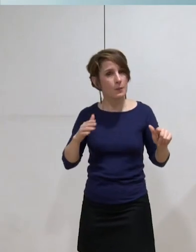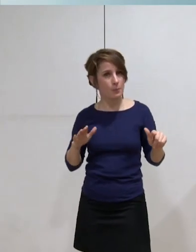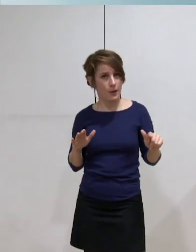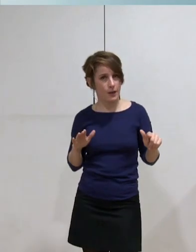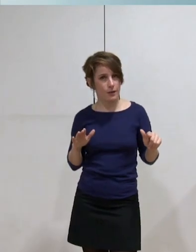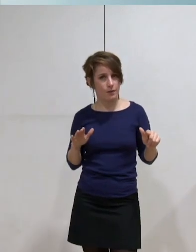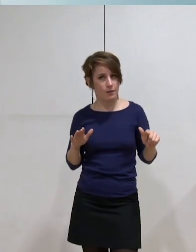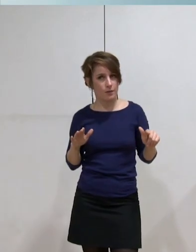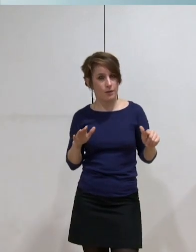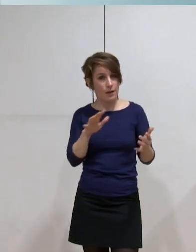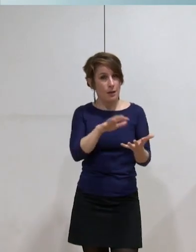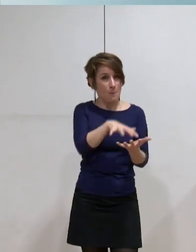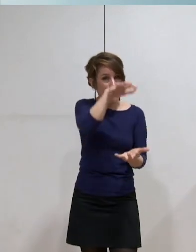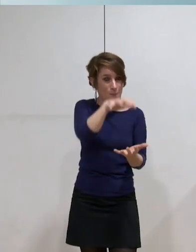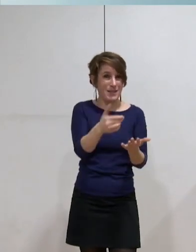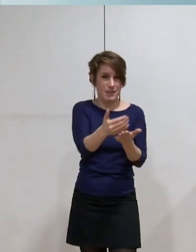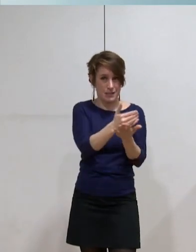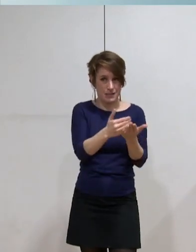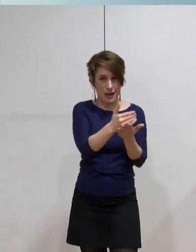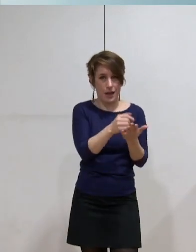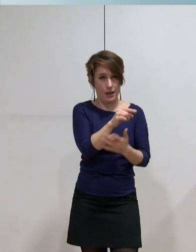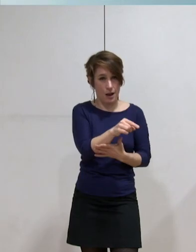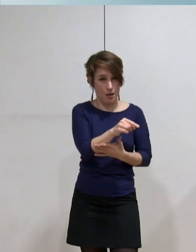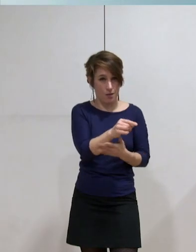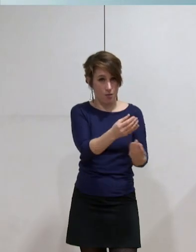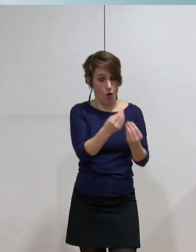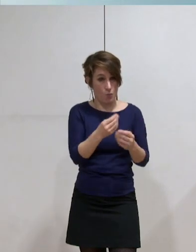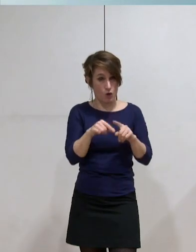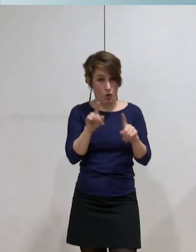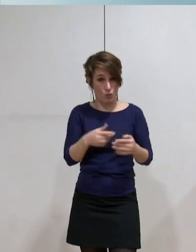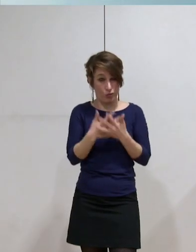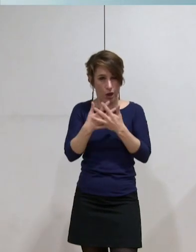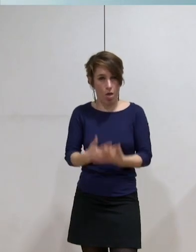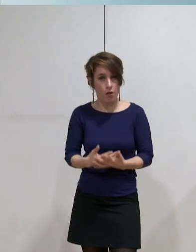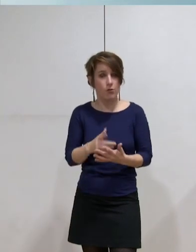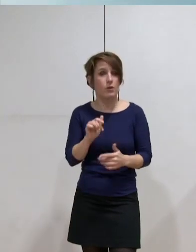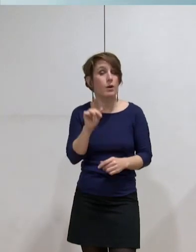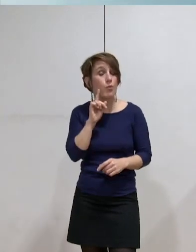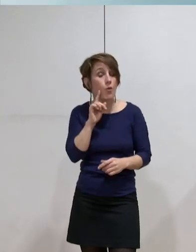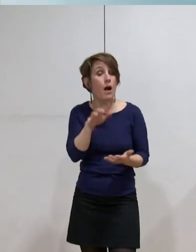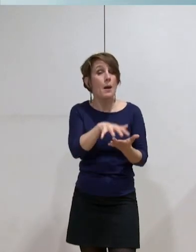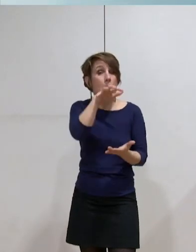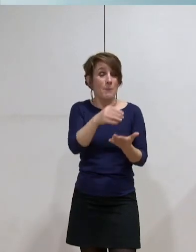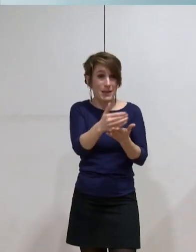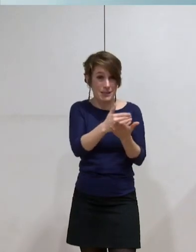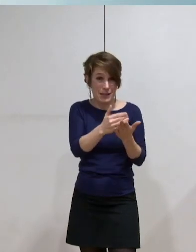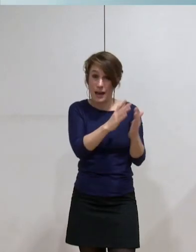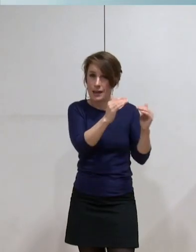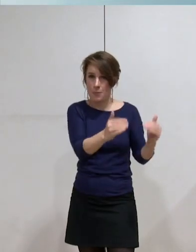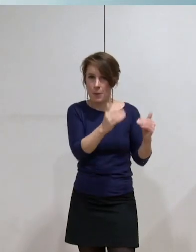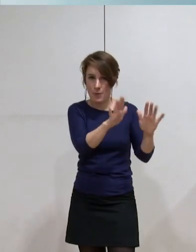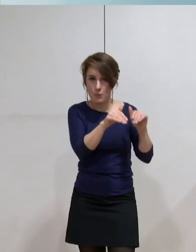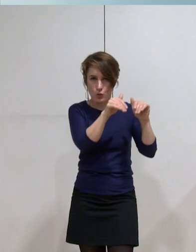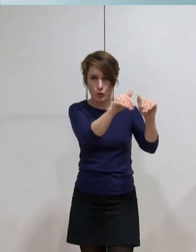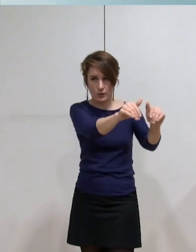surtout que la masse salariale va peser dans le budget car ce maintien de cette masse salariale s'accompagne de